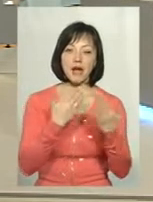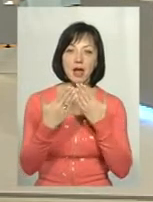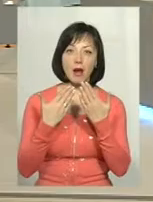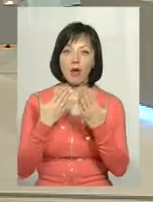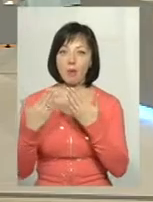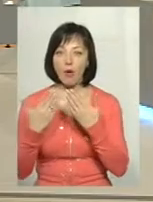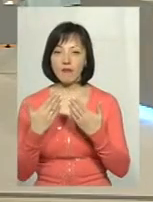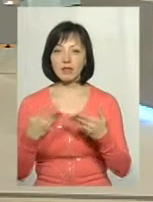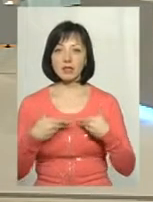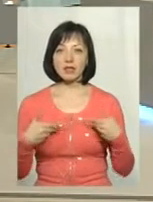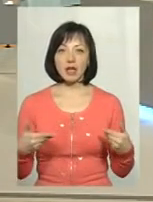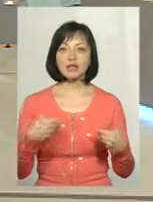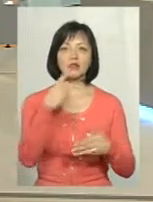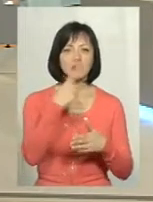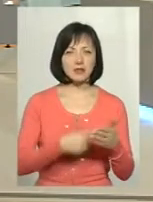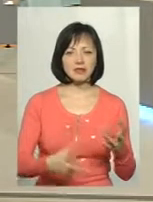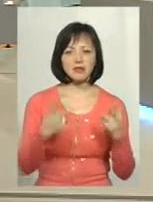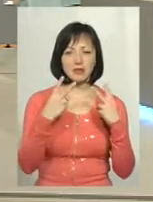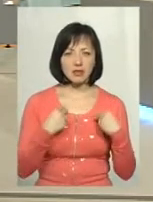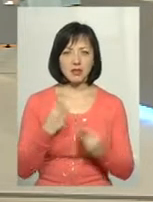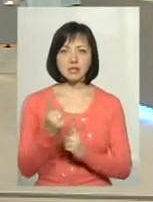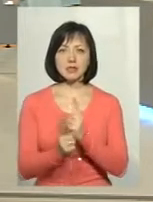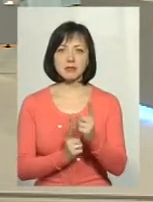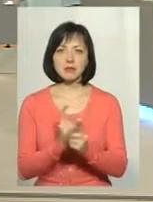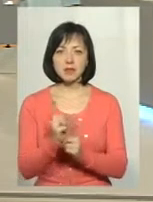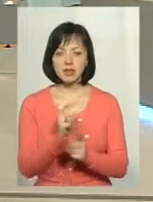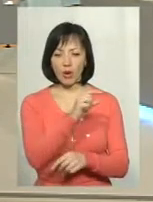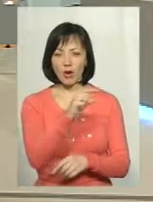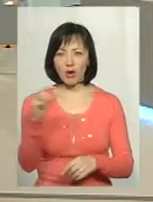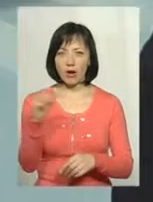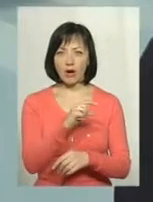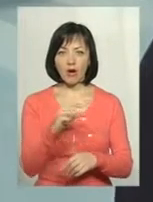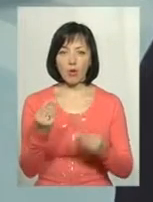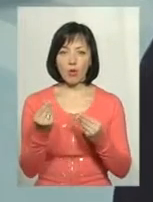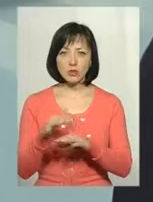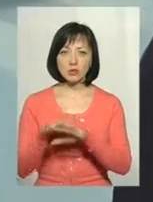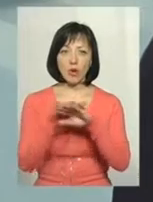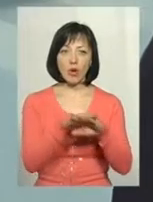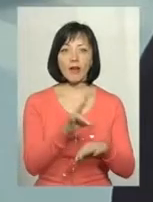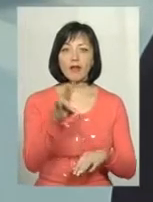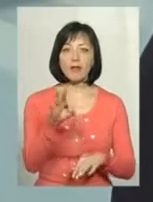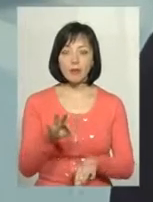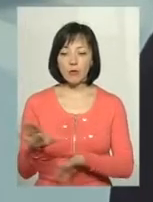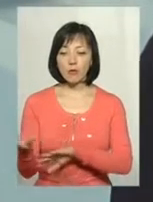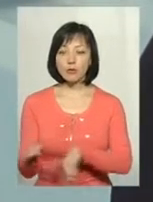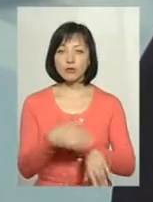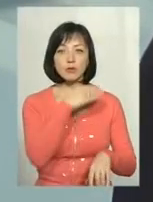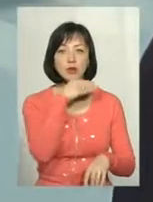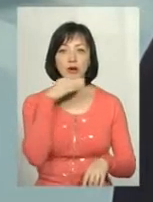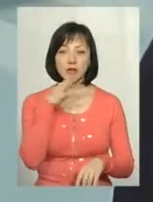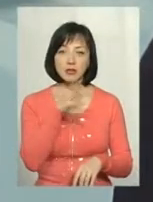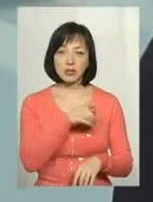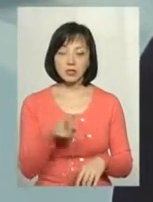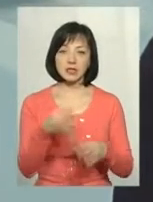і нас обнадіювали, що будуть змінені кведи, і кошти ці пройдуть. Але пройшло досить багато часу, нам